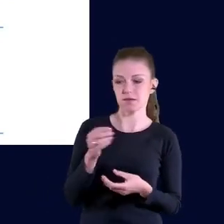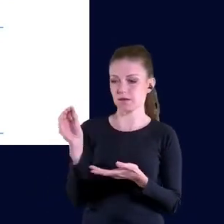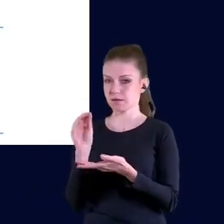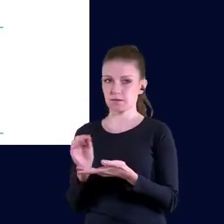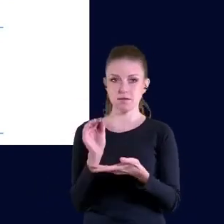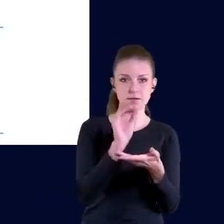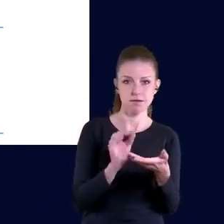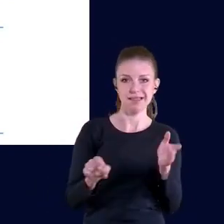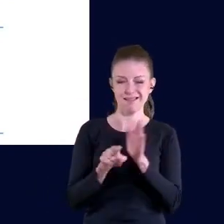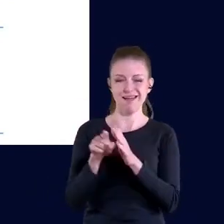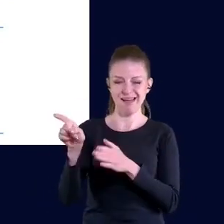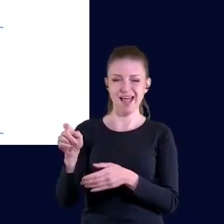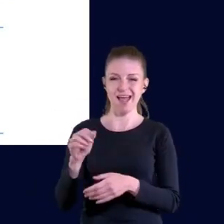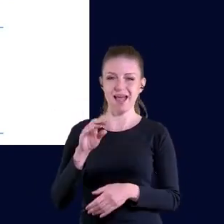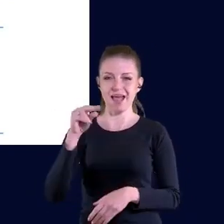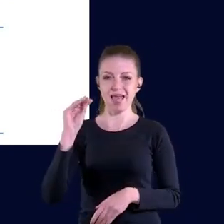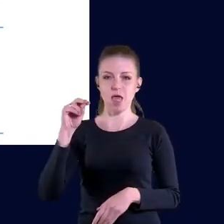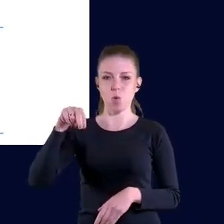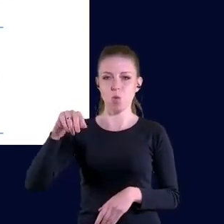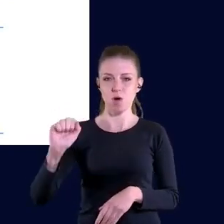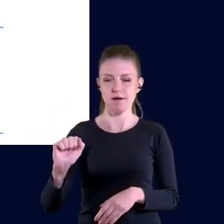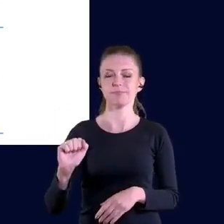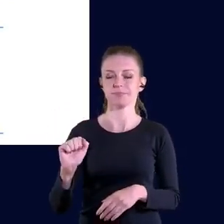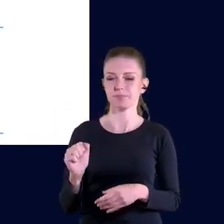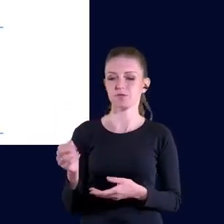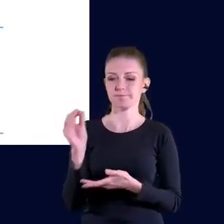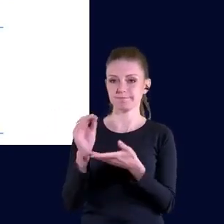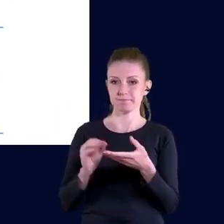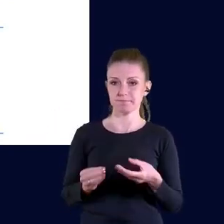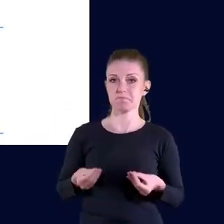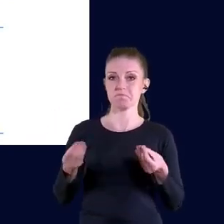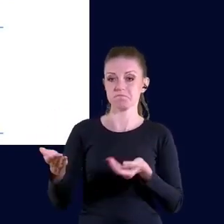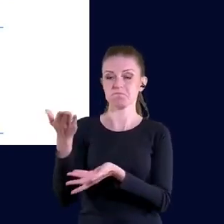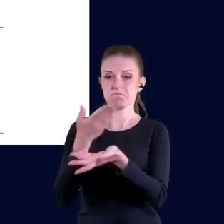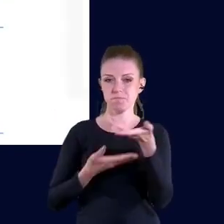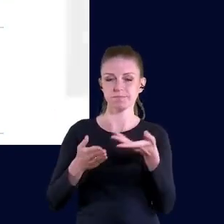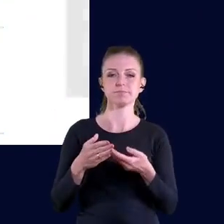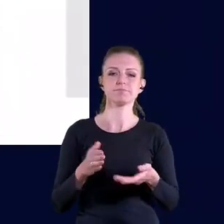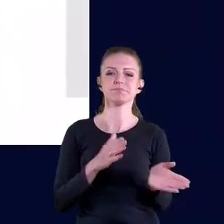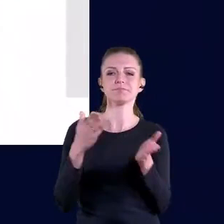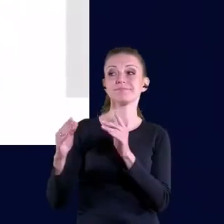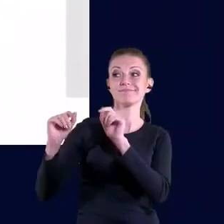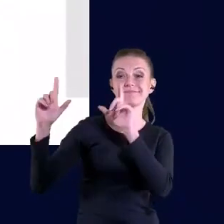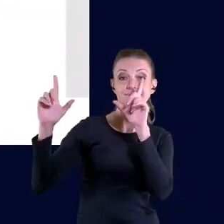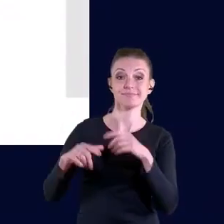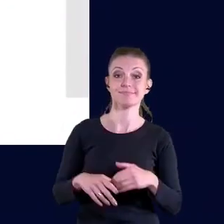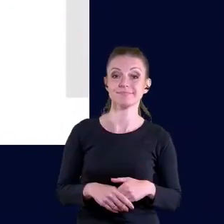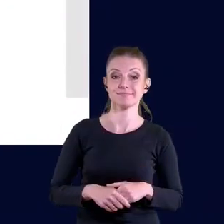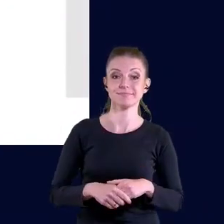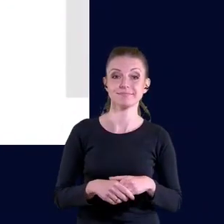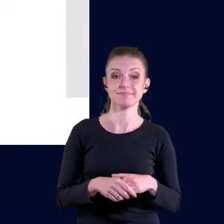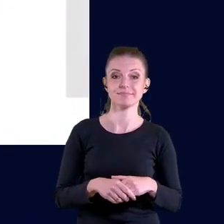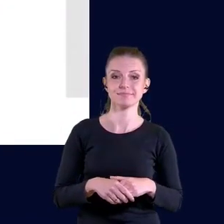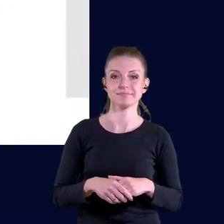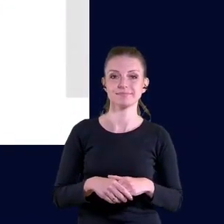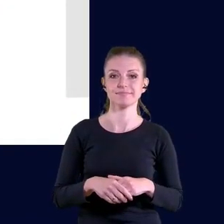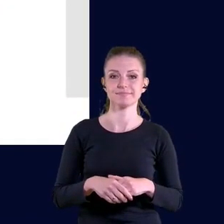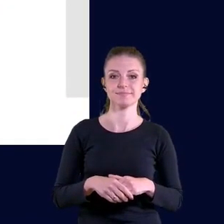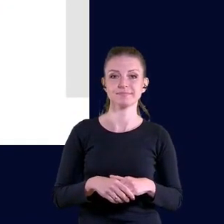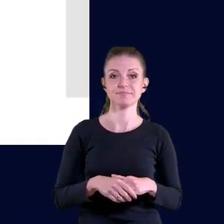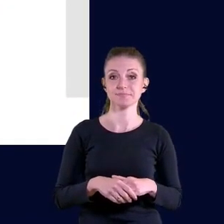liśmy dla Europejskiego Stowarzyszenia uniwersytetów następne slideshow a